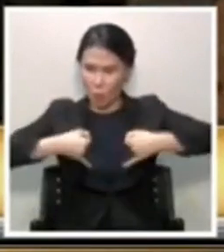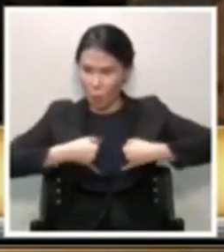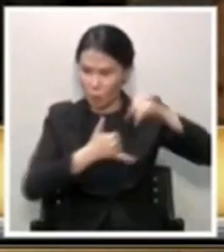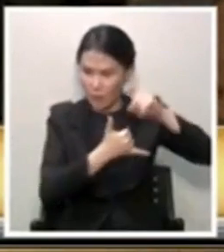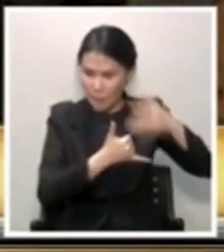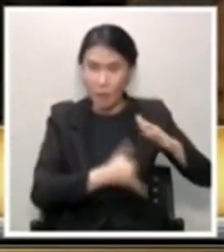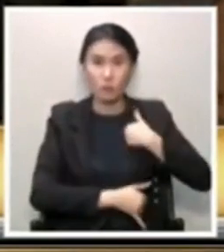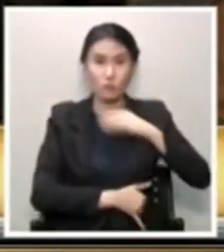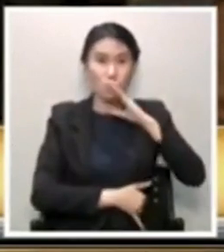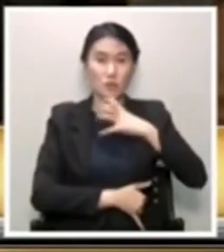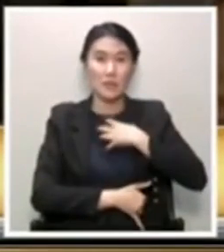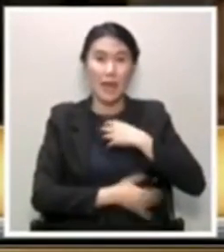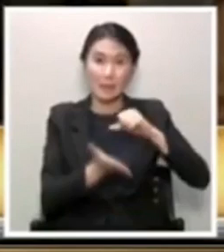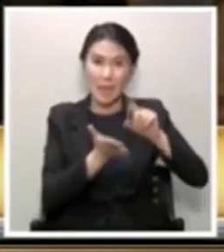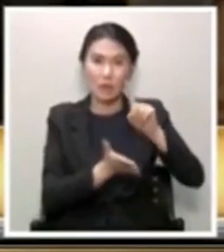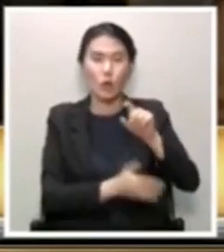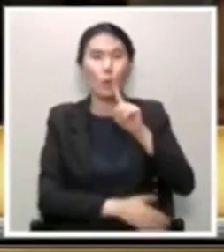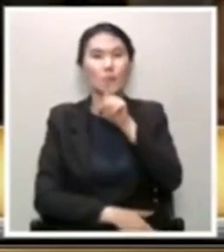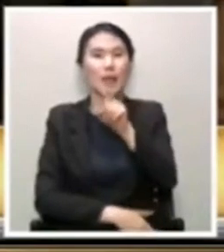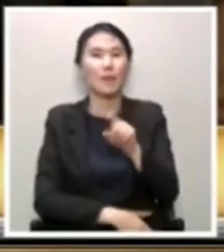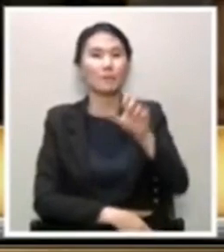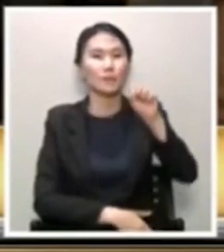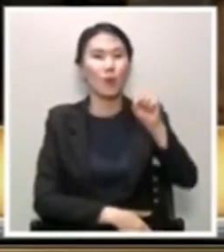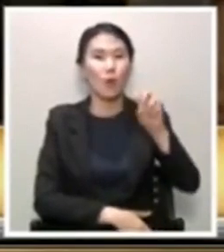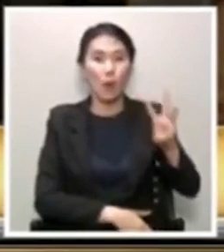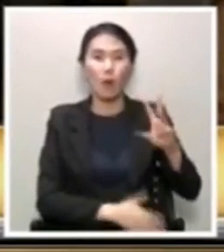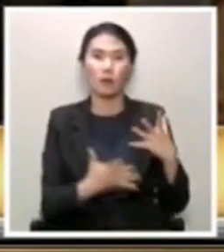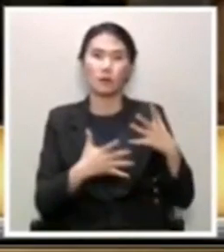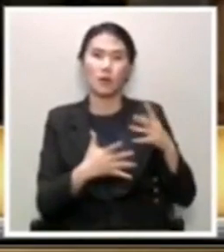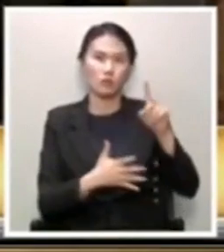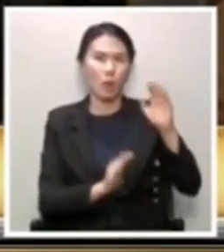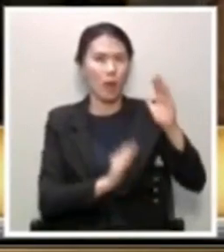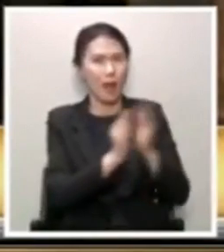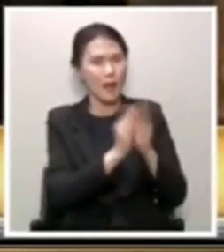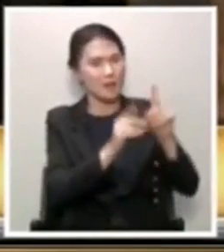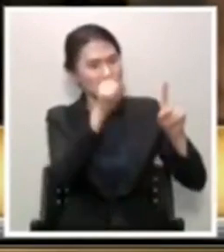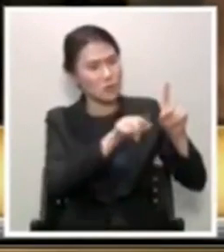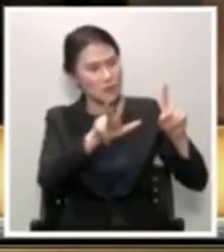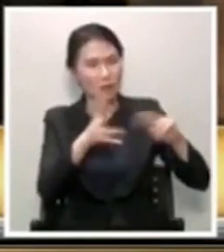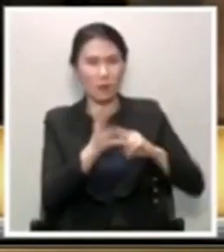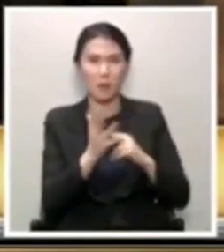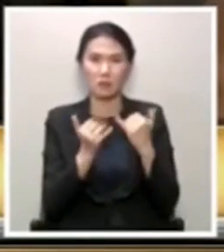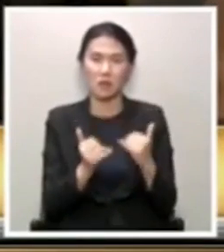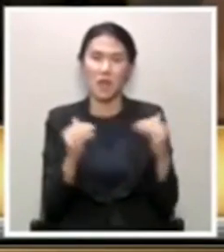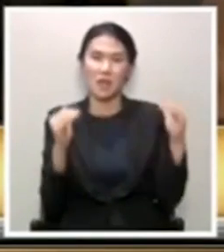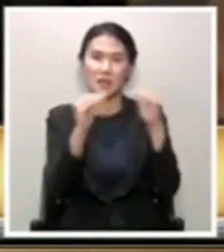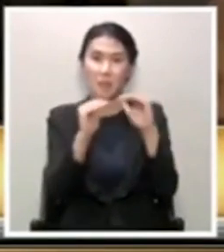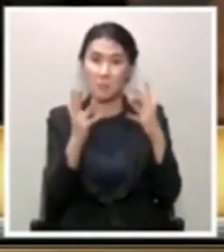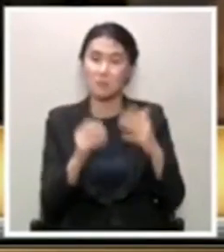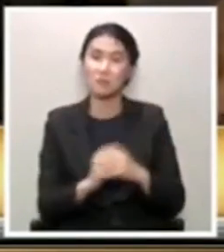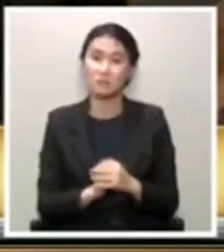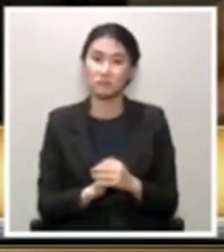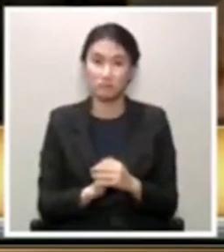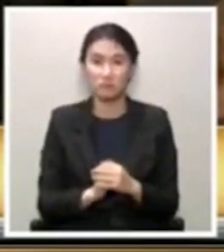าอยากแก้ต้องไปถามสว1ใน3นะครับดังนั้นมันจึงไม่มีความเป็นธรรมต่อคนรุ่นถัดไปเลยนะครับไหนจะไม่